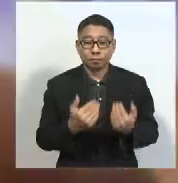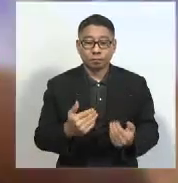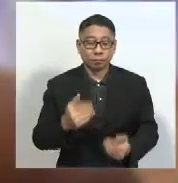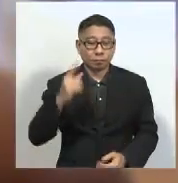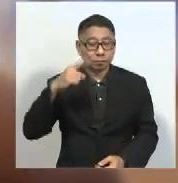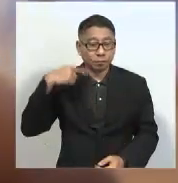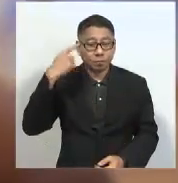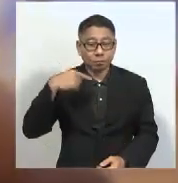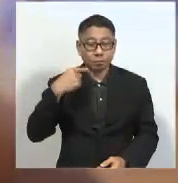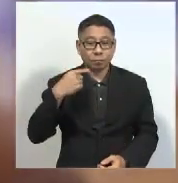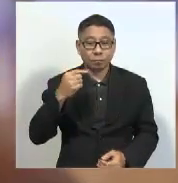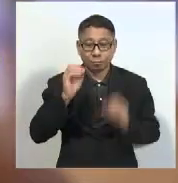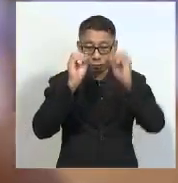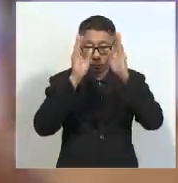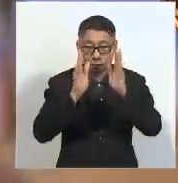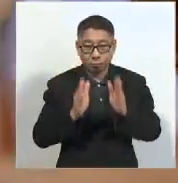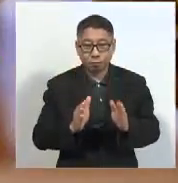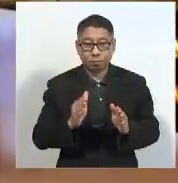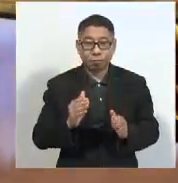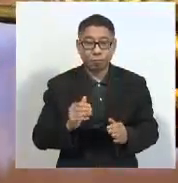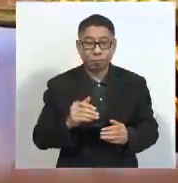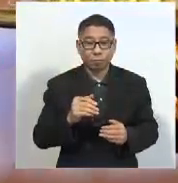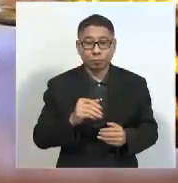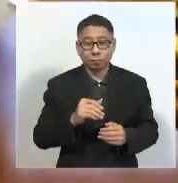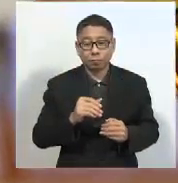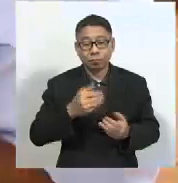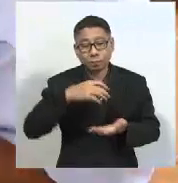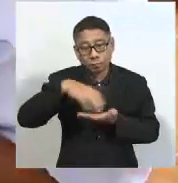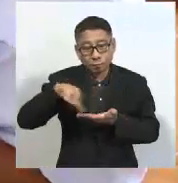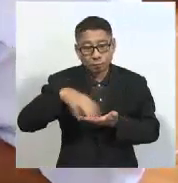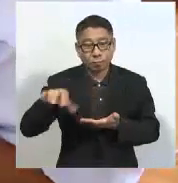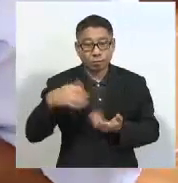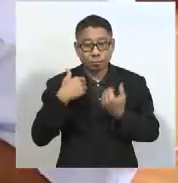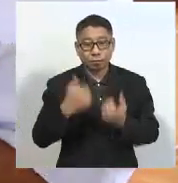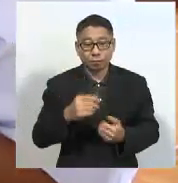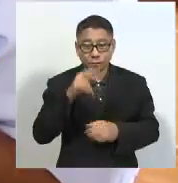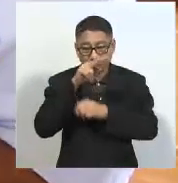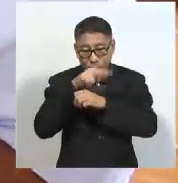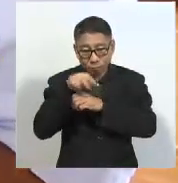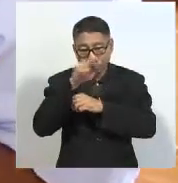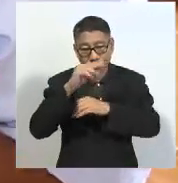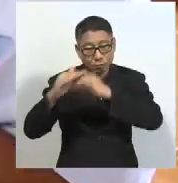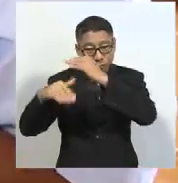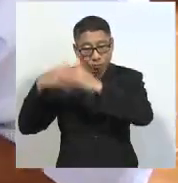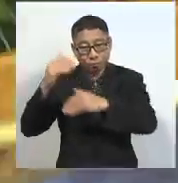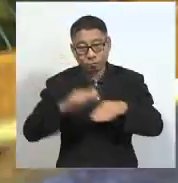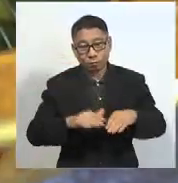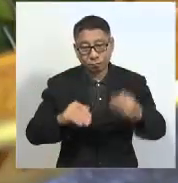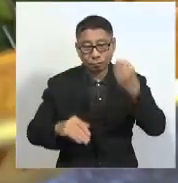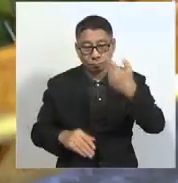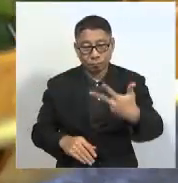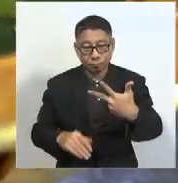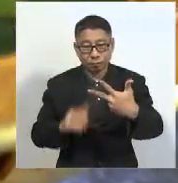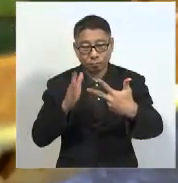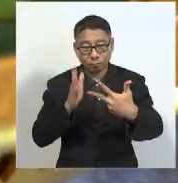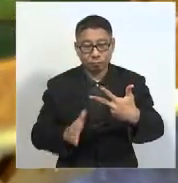กิติยากุลวงหรือว่าครูแอปค่ะซึ่งเป็นอาจารย์ผู้สอนเนี่ยก็เล่านะคะว่าจากการสังเกตพัฒนาการของเด็กๆทั้ง3ค